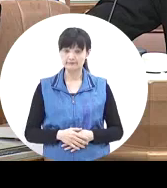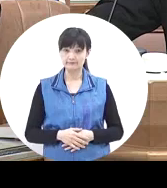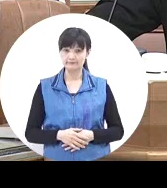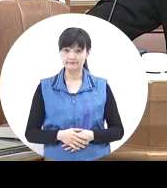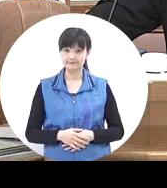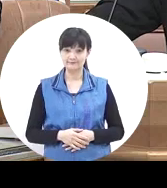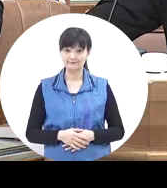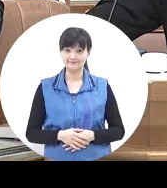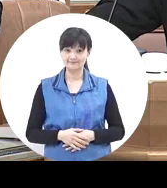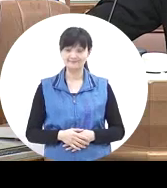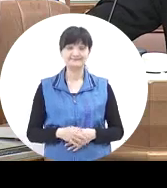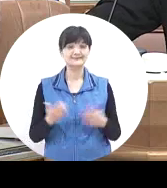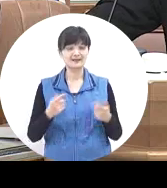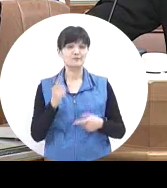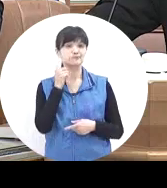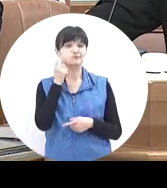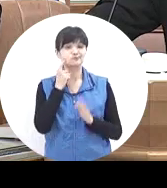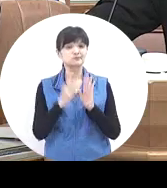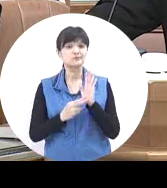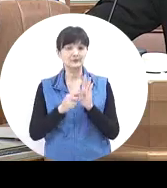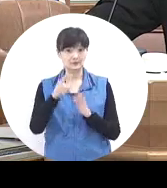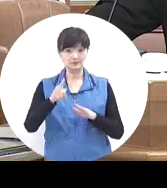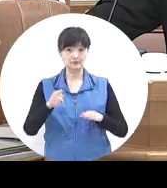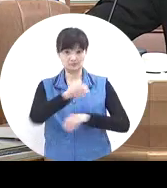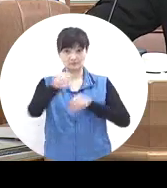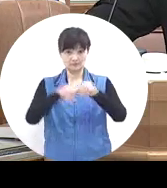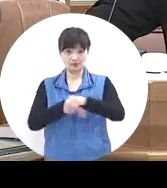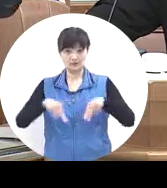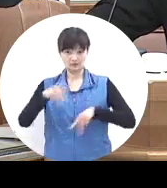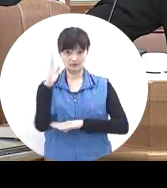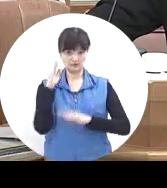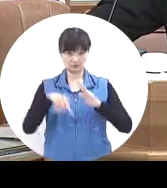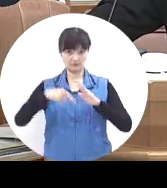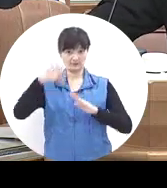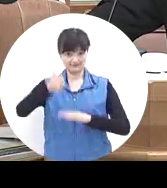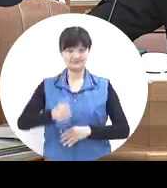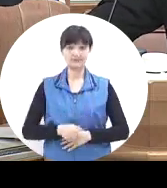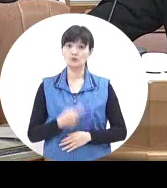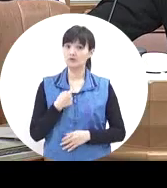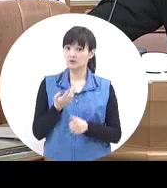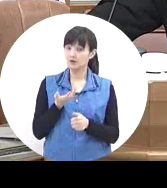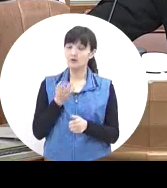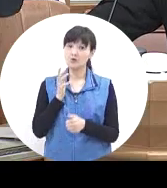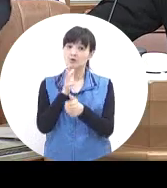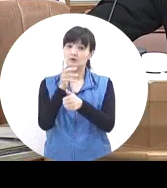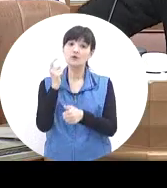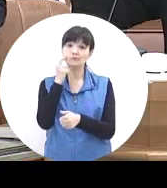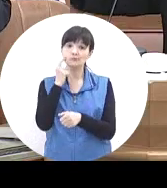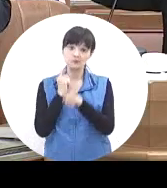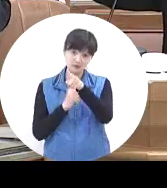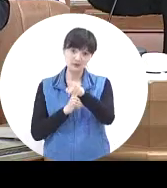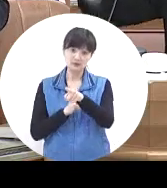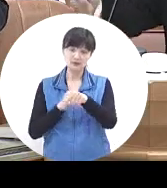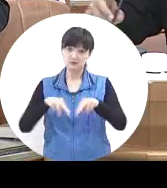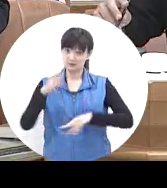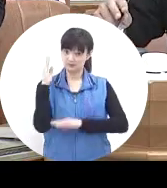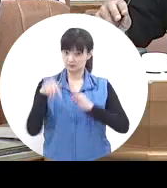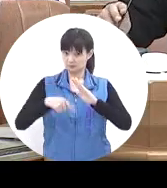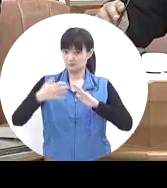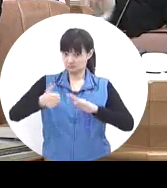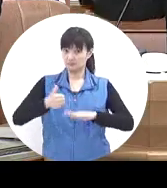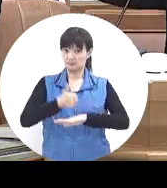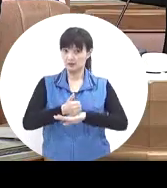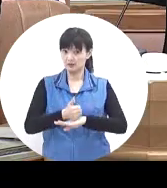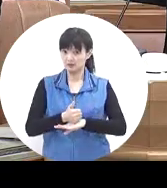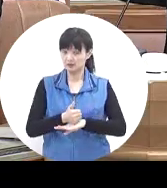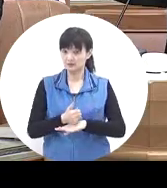不，我是说，假设市长你是行政院院长嘛，对不对？我刚才问你，你是行政院长哦，哦。 这个哈、哦，我跟议员嘛，